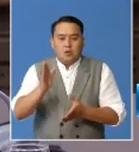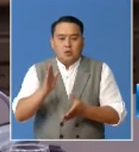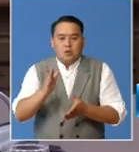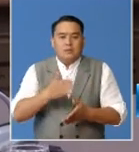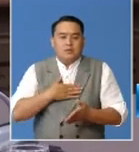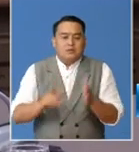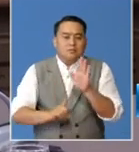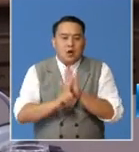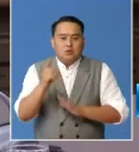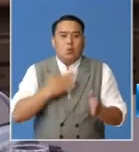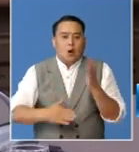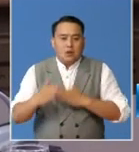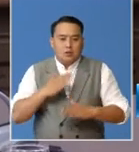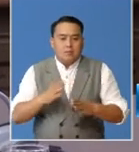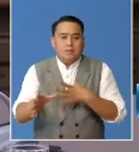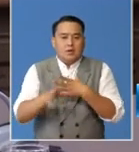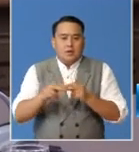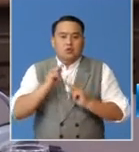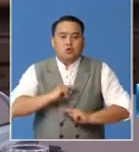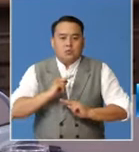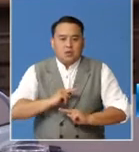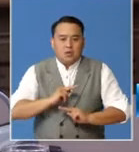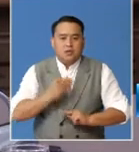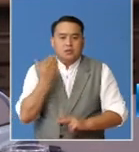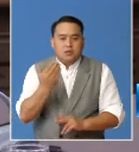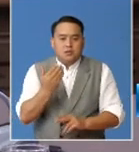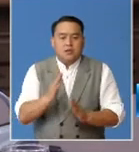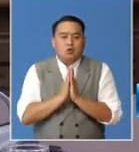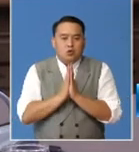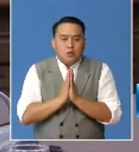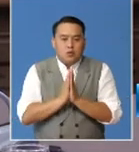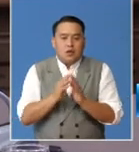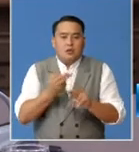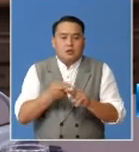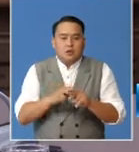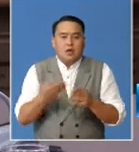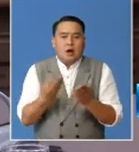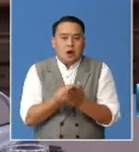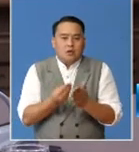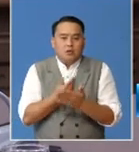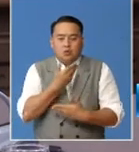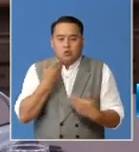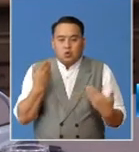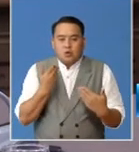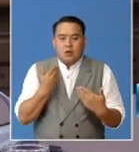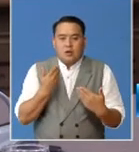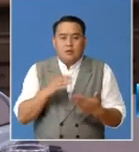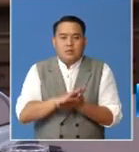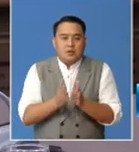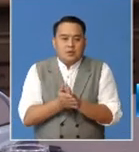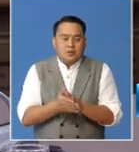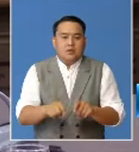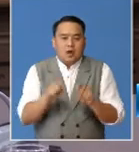біз бастамаға қуаныштымыз, бірлесіп жұмыс атқаруға. Сіздердің сұрап отырғандарыңыз көп қаражат емес. Алдағы уақытта бірлесіп